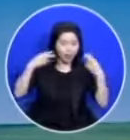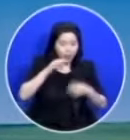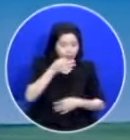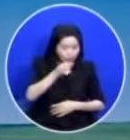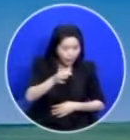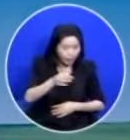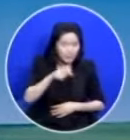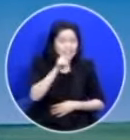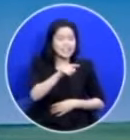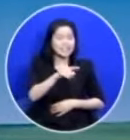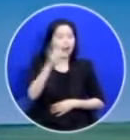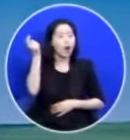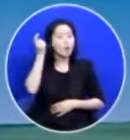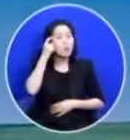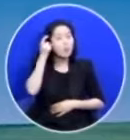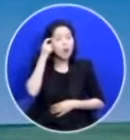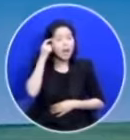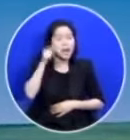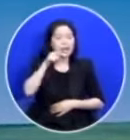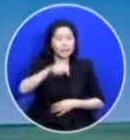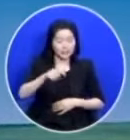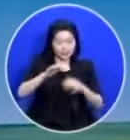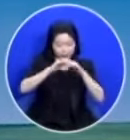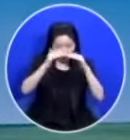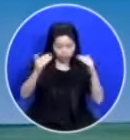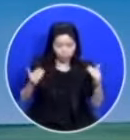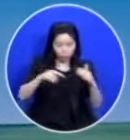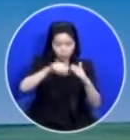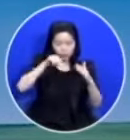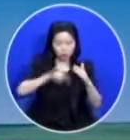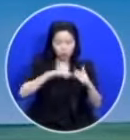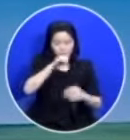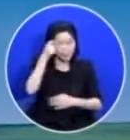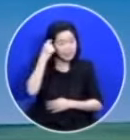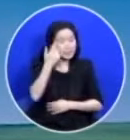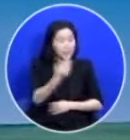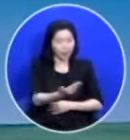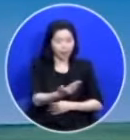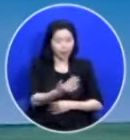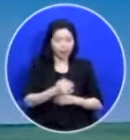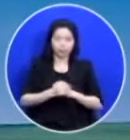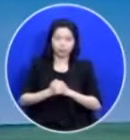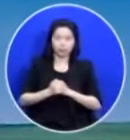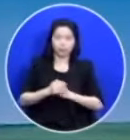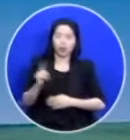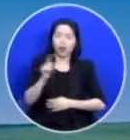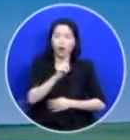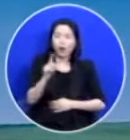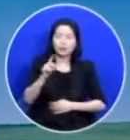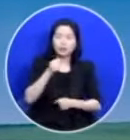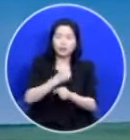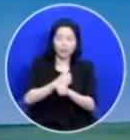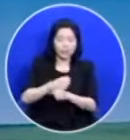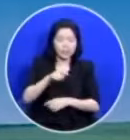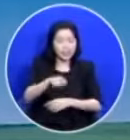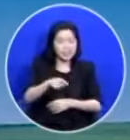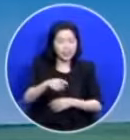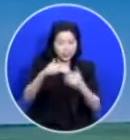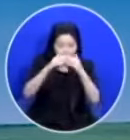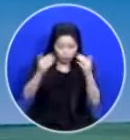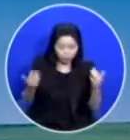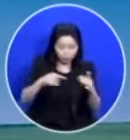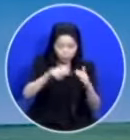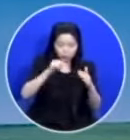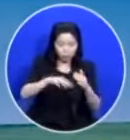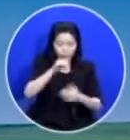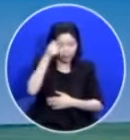내가 어찌하여이 동굴 속에 있느냐 어찌하여 내가이 동굴 속에